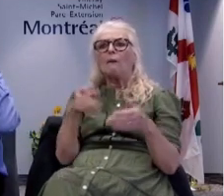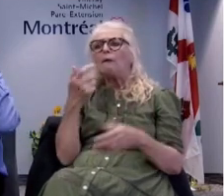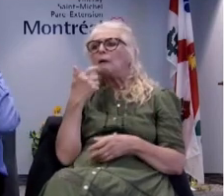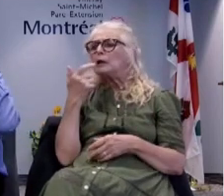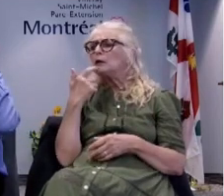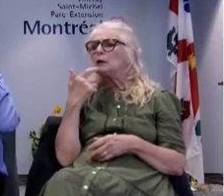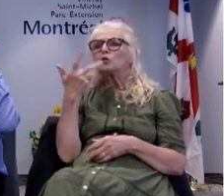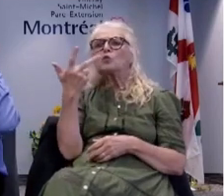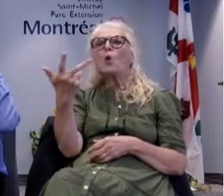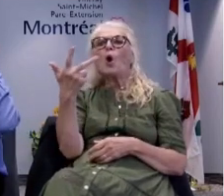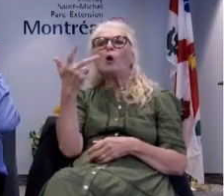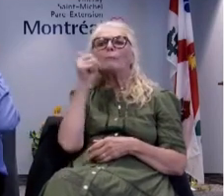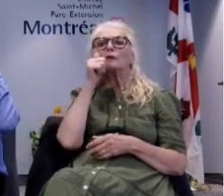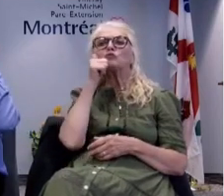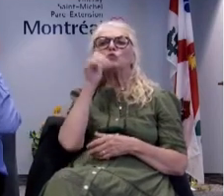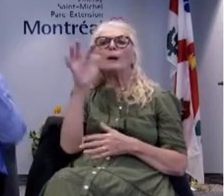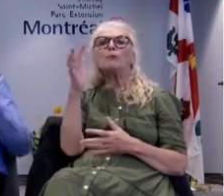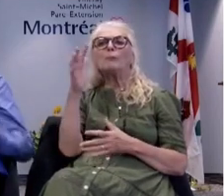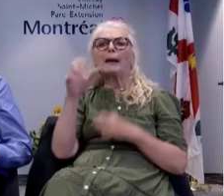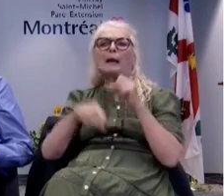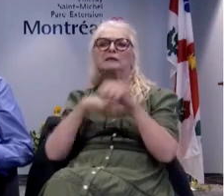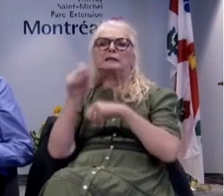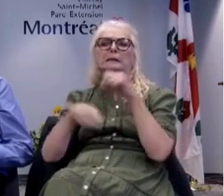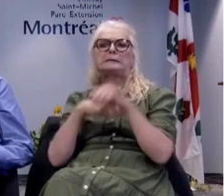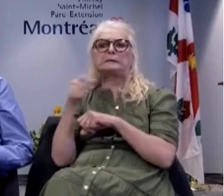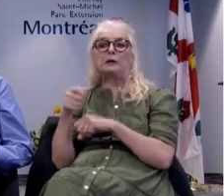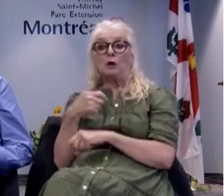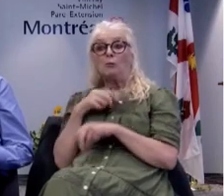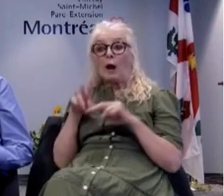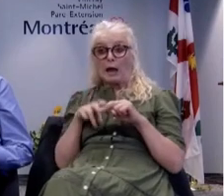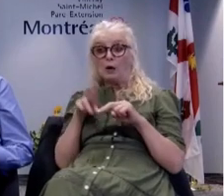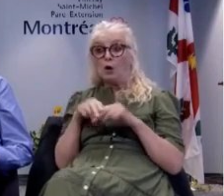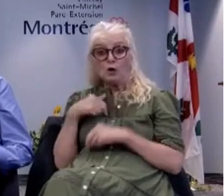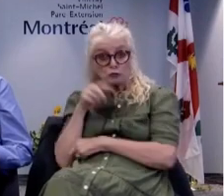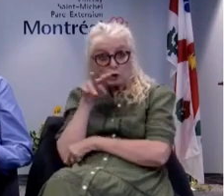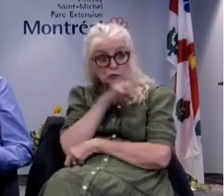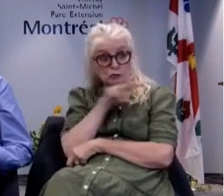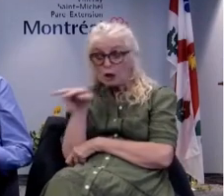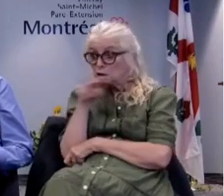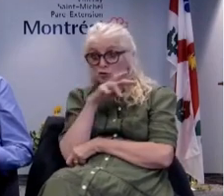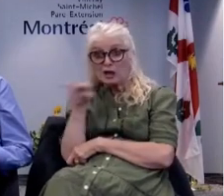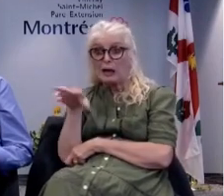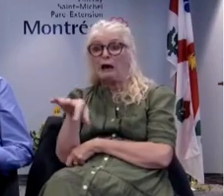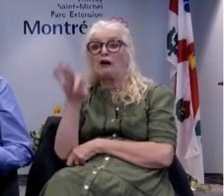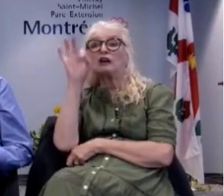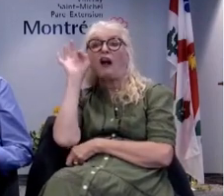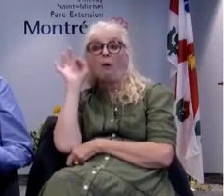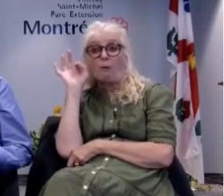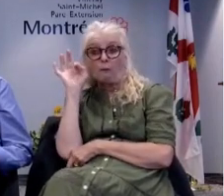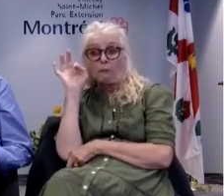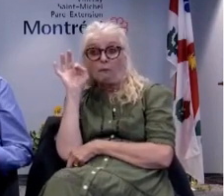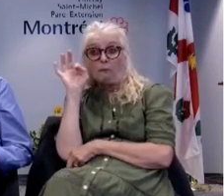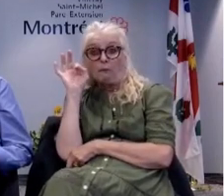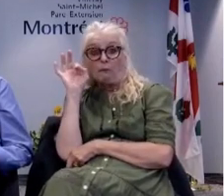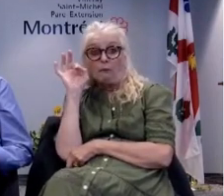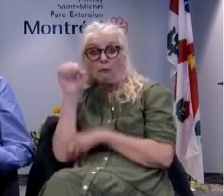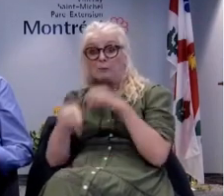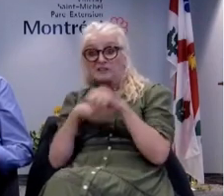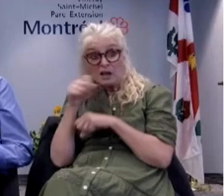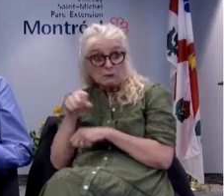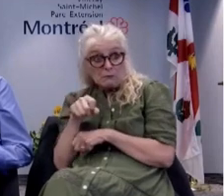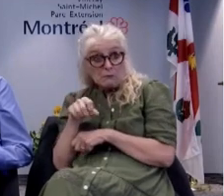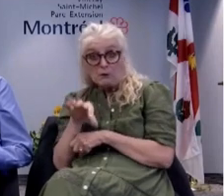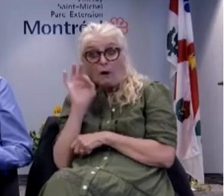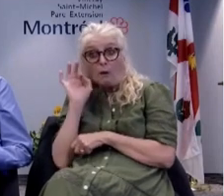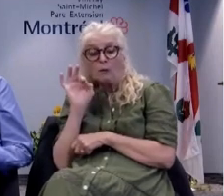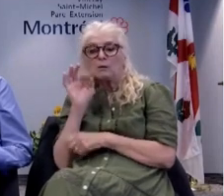jour peut-être. Il n'y en a pas, j'en vois pas. Je reste là, je suis retraitée. C'est très rare. Puis, ils ne respectent même pas le... Alors, qu'est-ce que la Ville